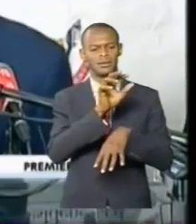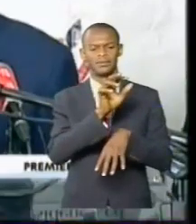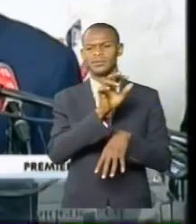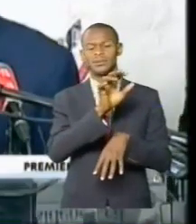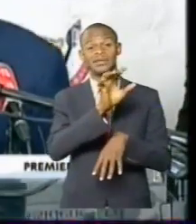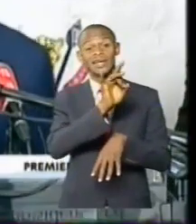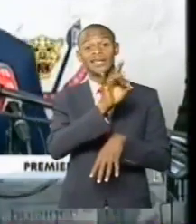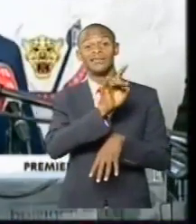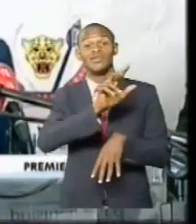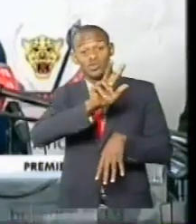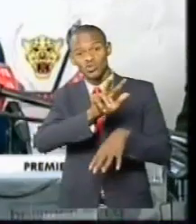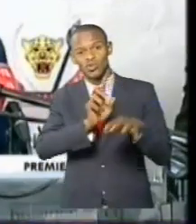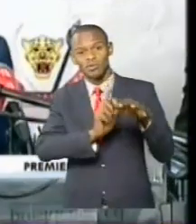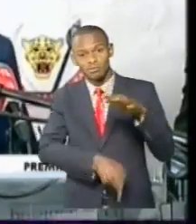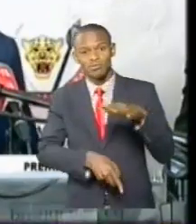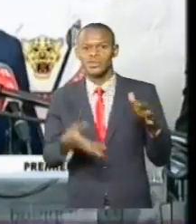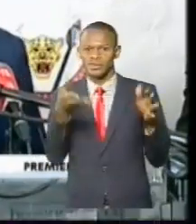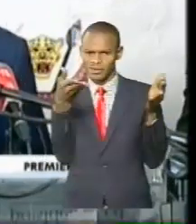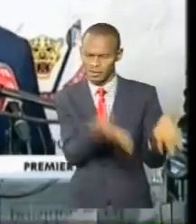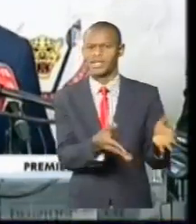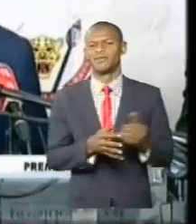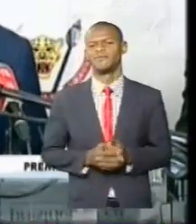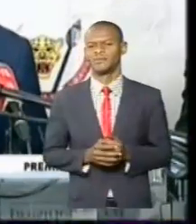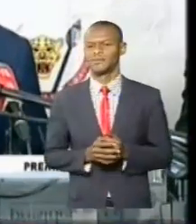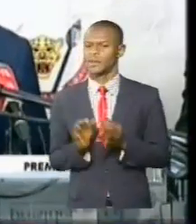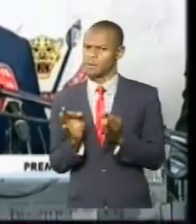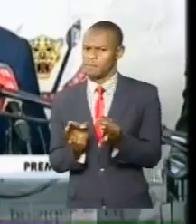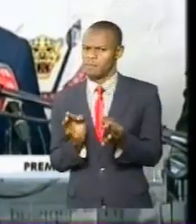tandis que les femmes